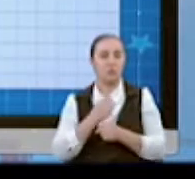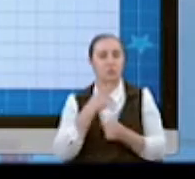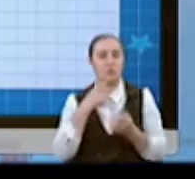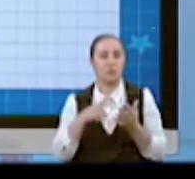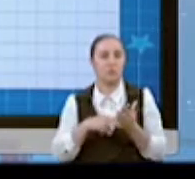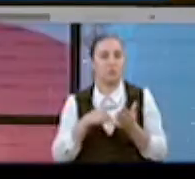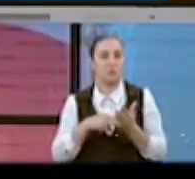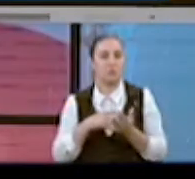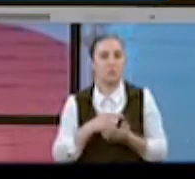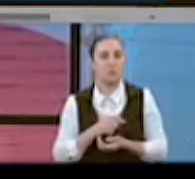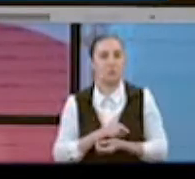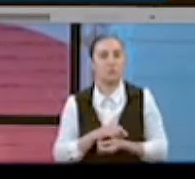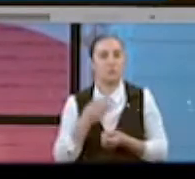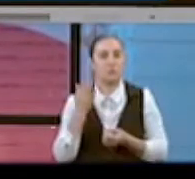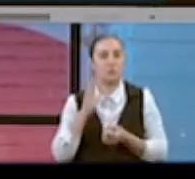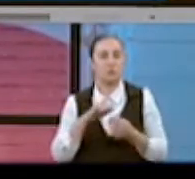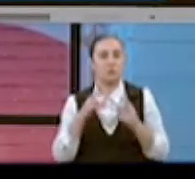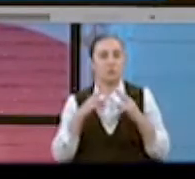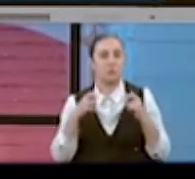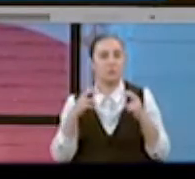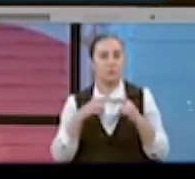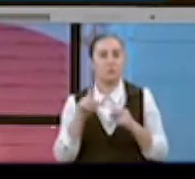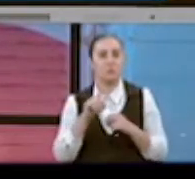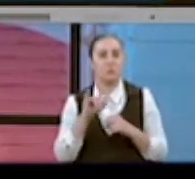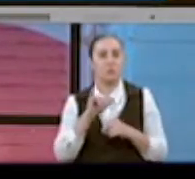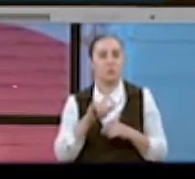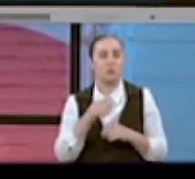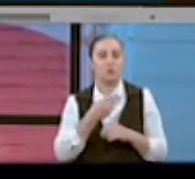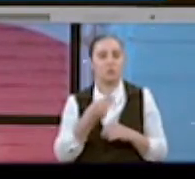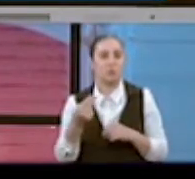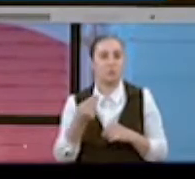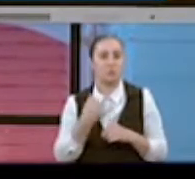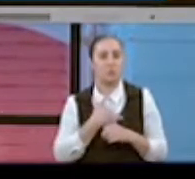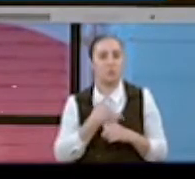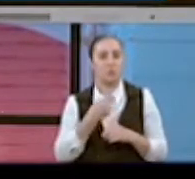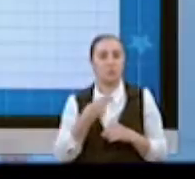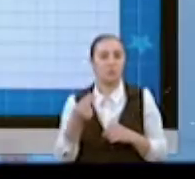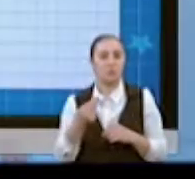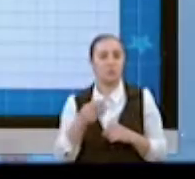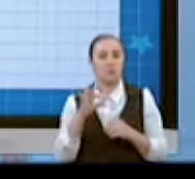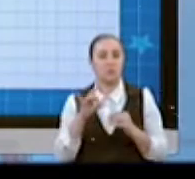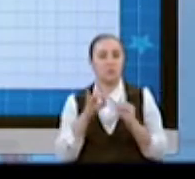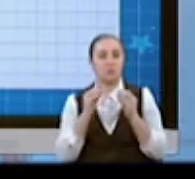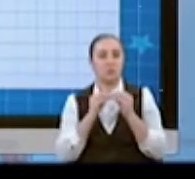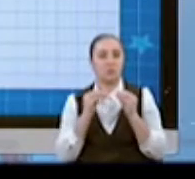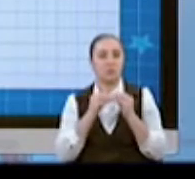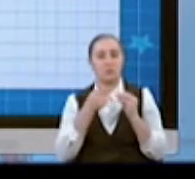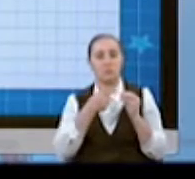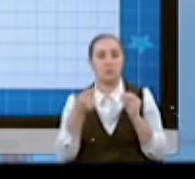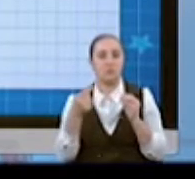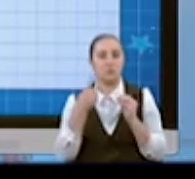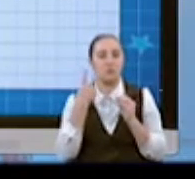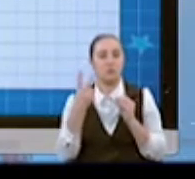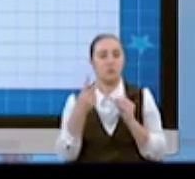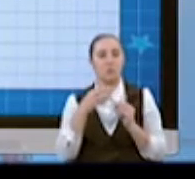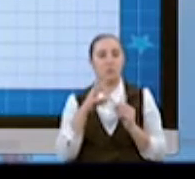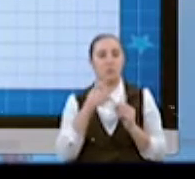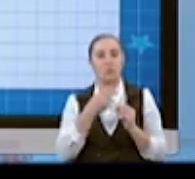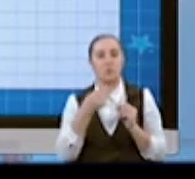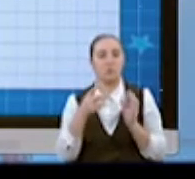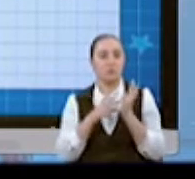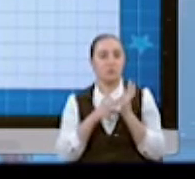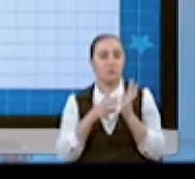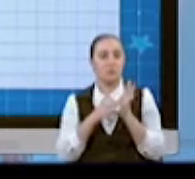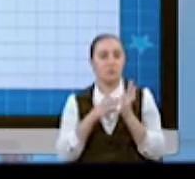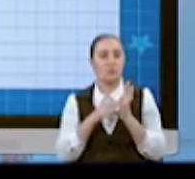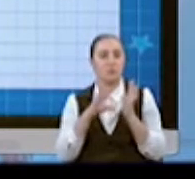тетради. Давайте же проверим, что у нас получилось. Из 10 вычли 2, мы получили